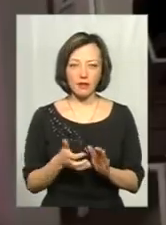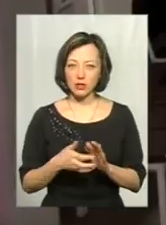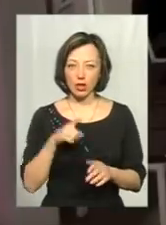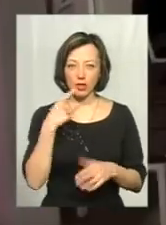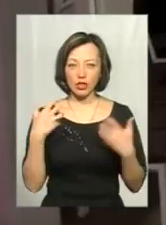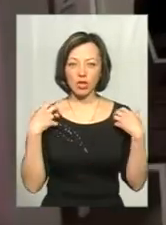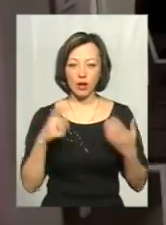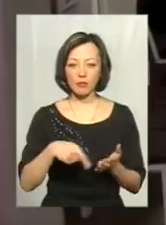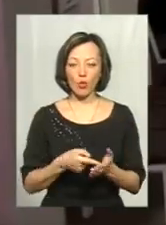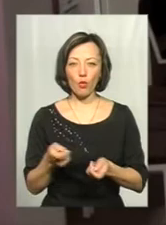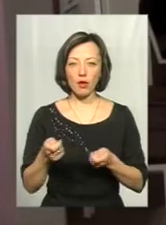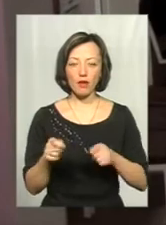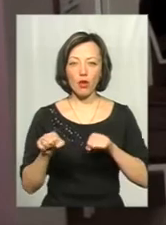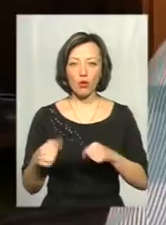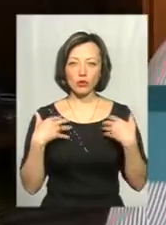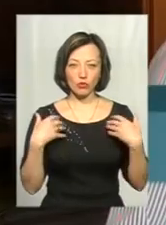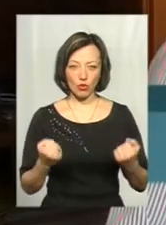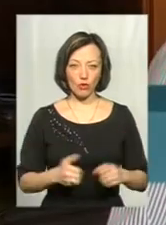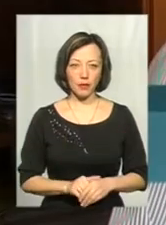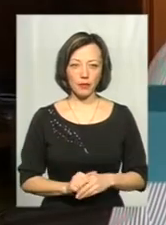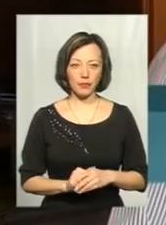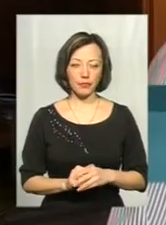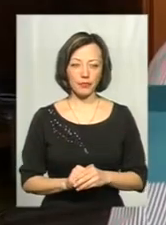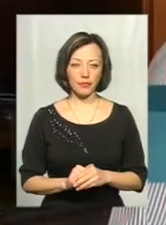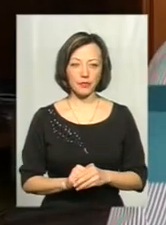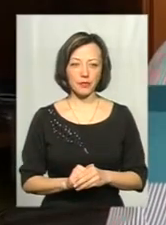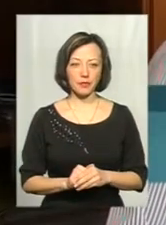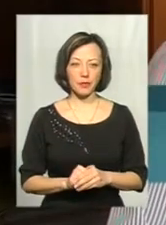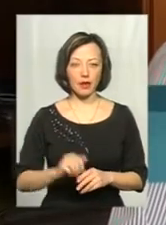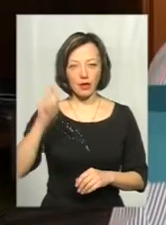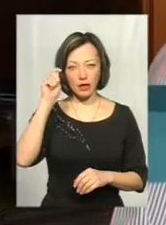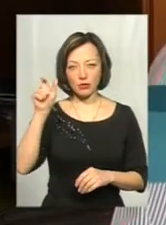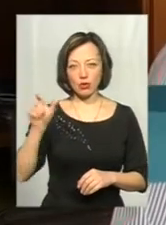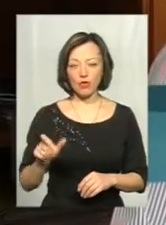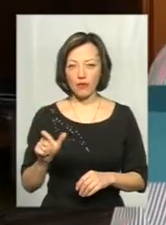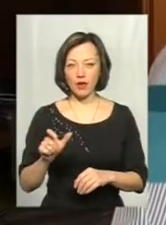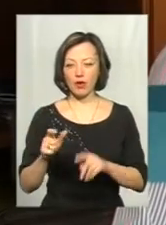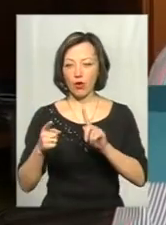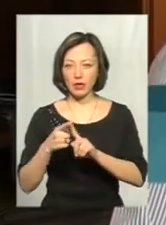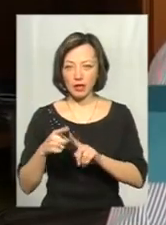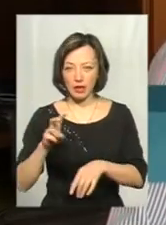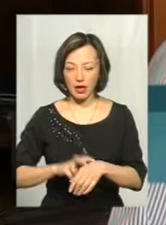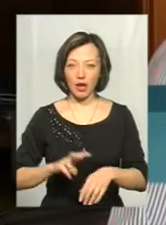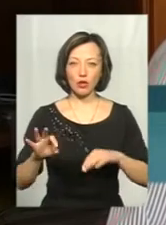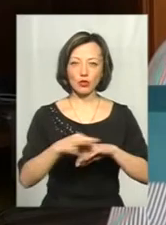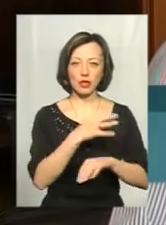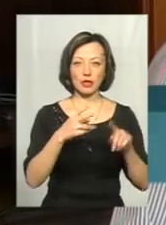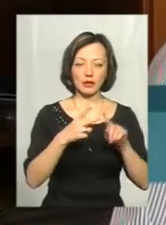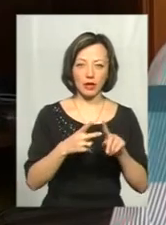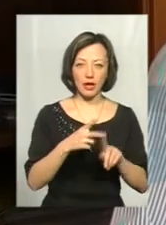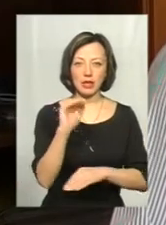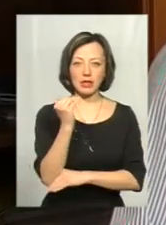міського управління охорони здоров'я Борис Ткач. Чоловік підписав декларацію з одним лікарем, дружина з іншим лікарем, дитину